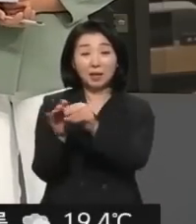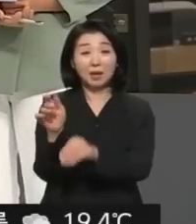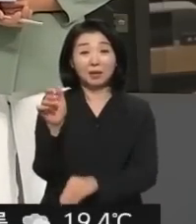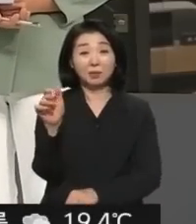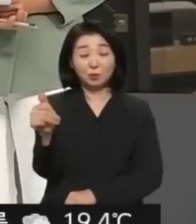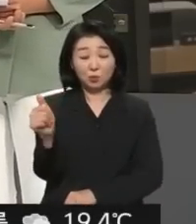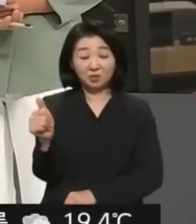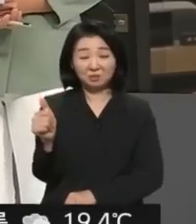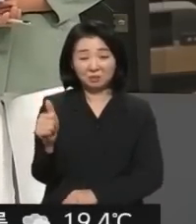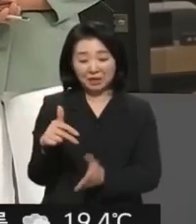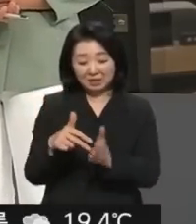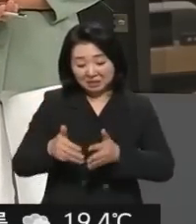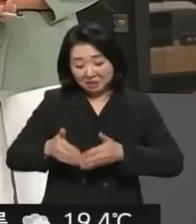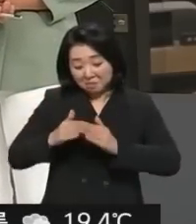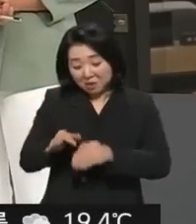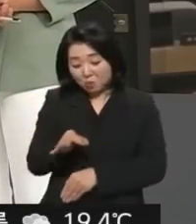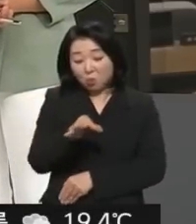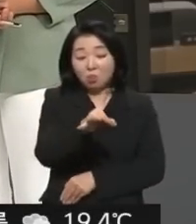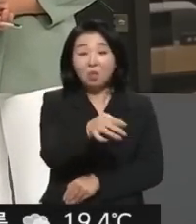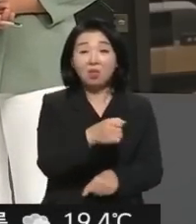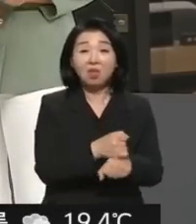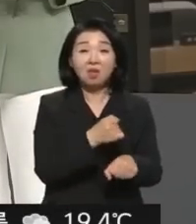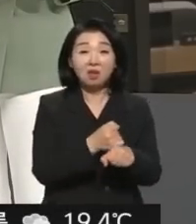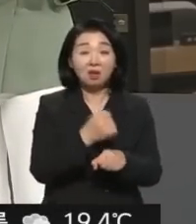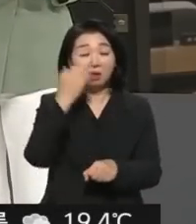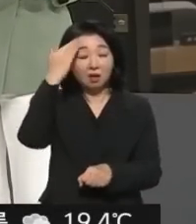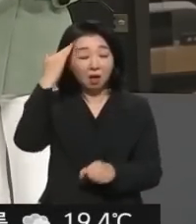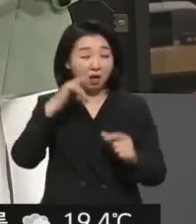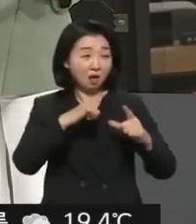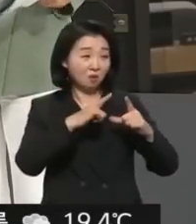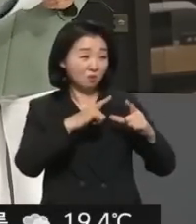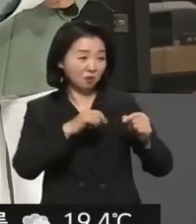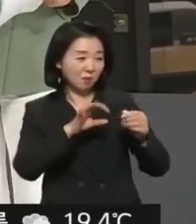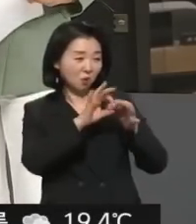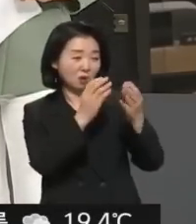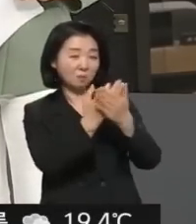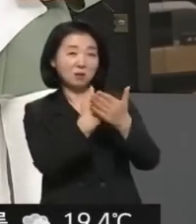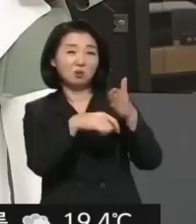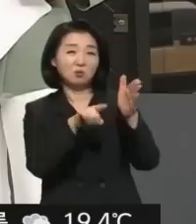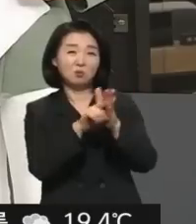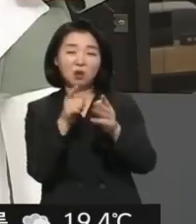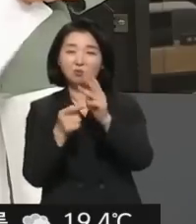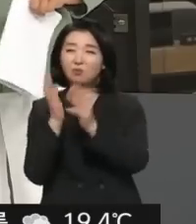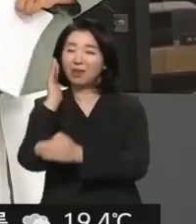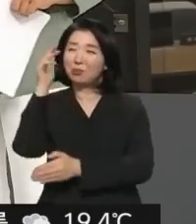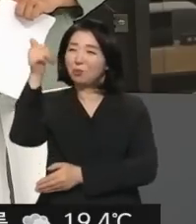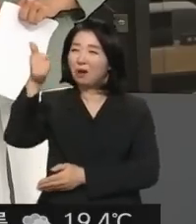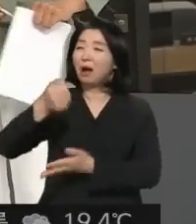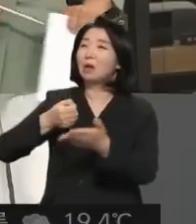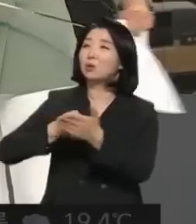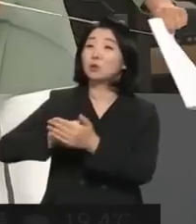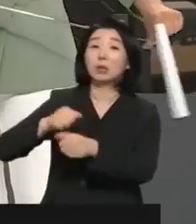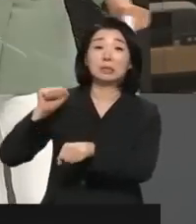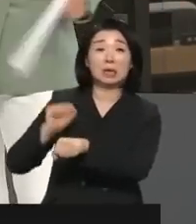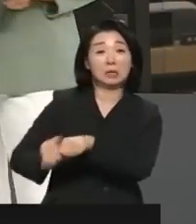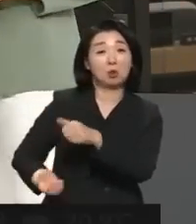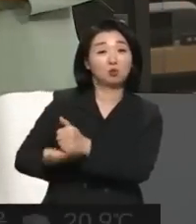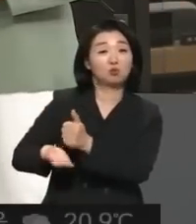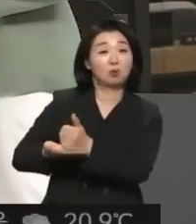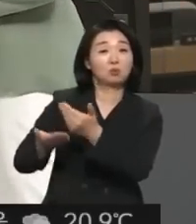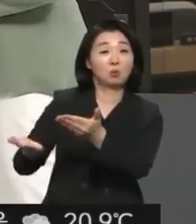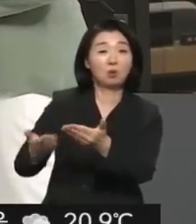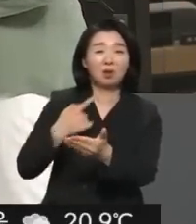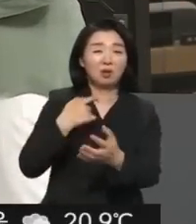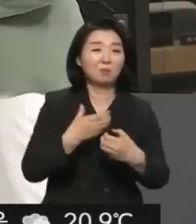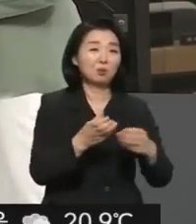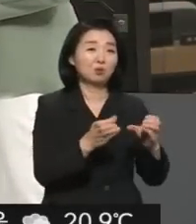변제안 미래지향적 한일 관계를 위한 윤 대통령의 대승적인 결단이다 추켜 세웠지만요. 민주당은 문재인 정부 당시